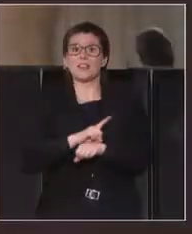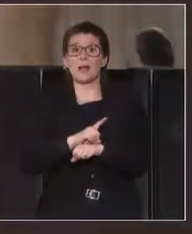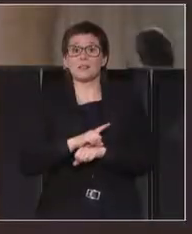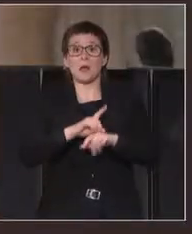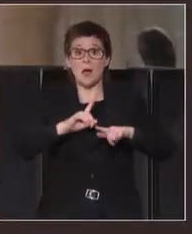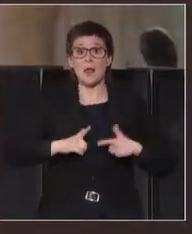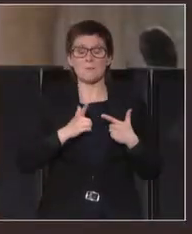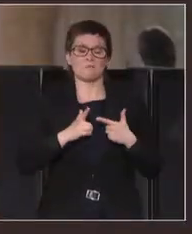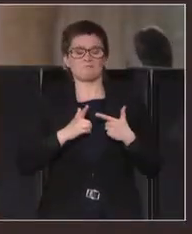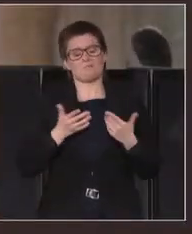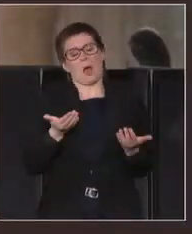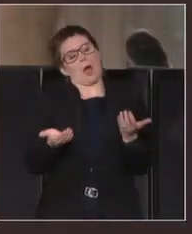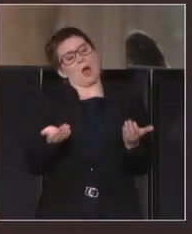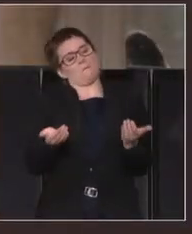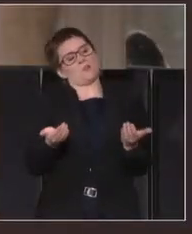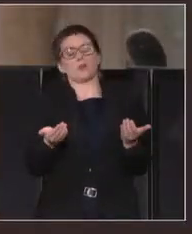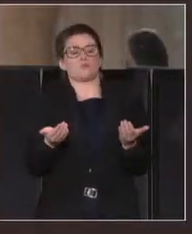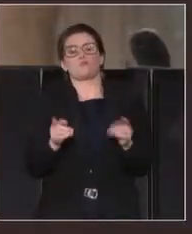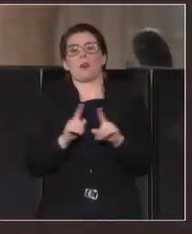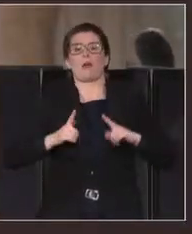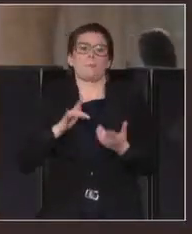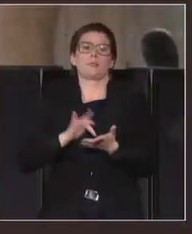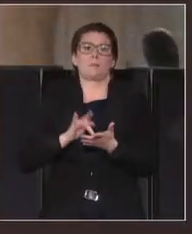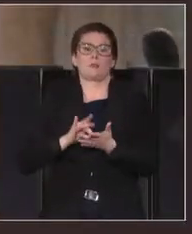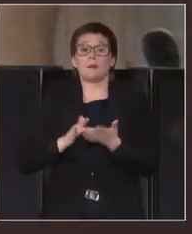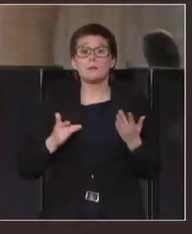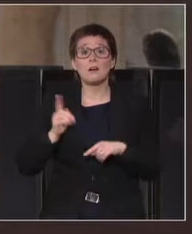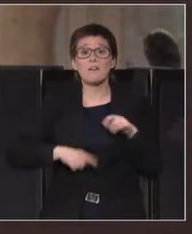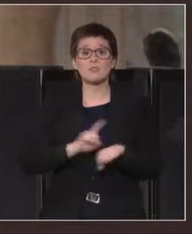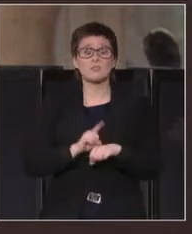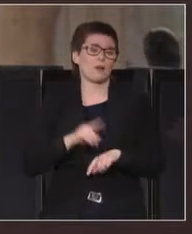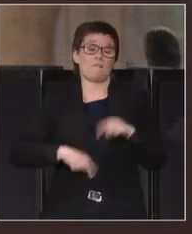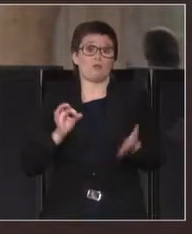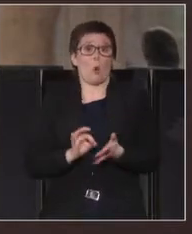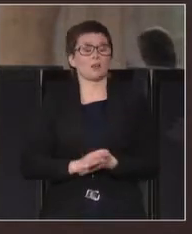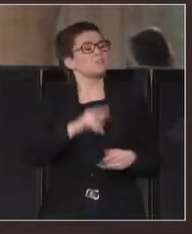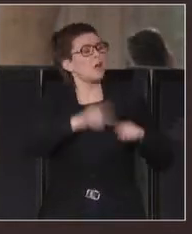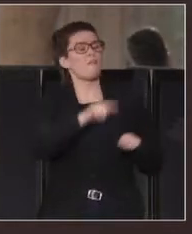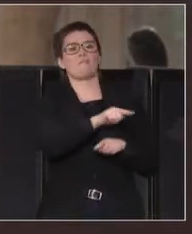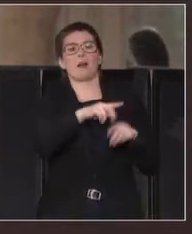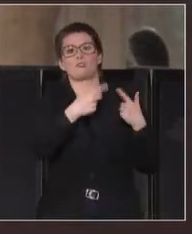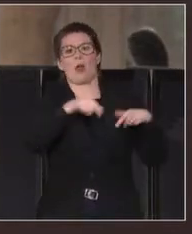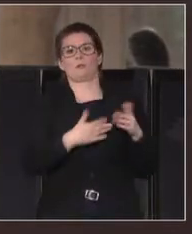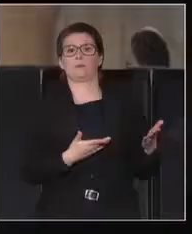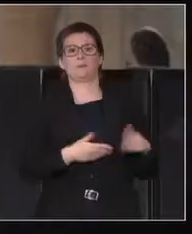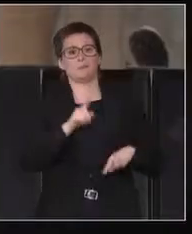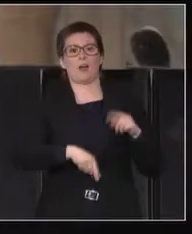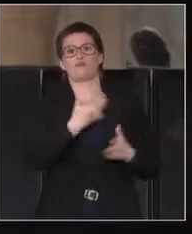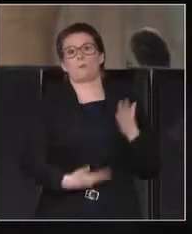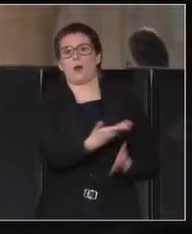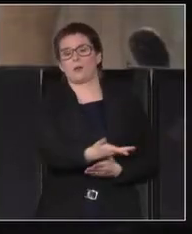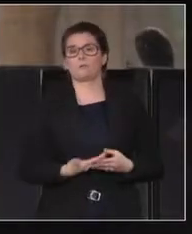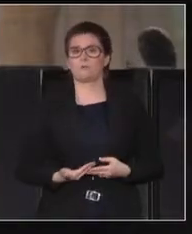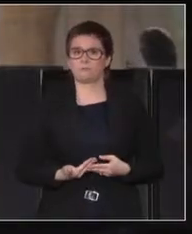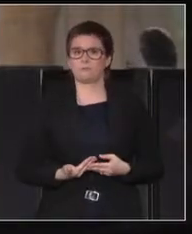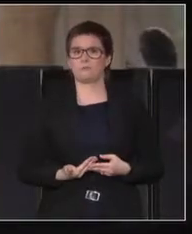hat, zur falschen Zeit, am falschen Ort, die falsche Nationalität, die falsche Sprache.